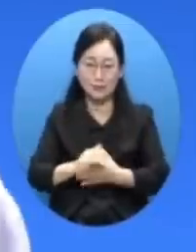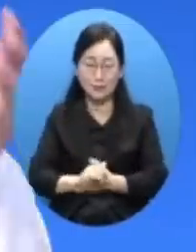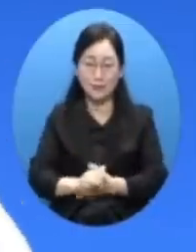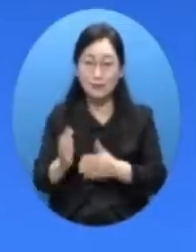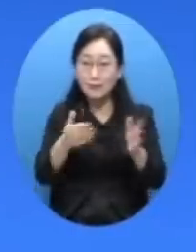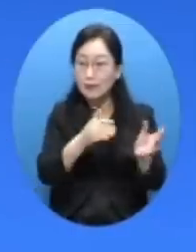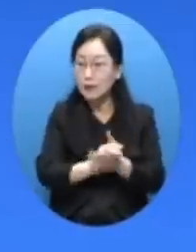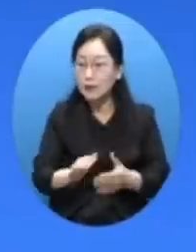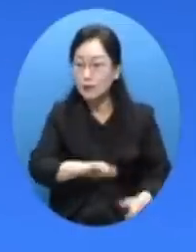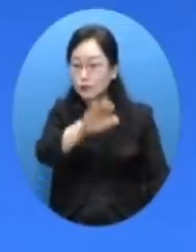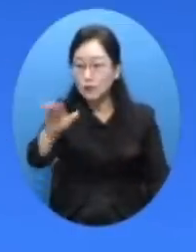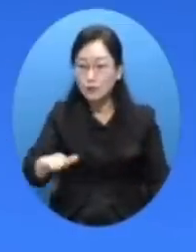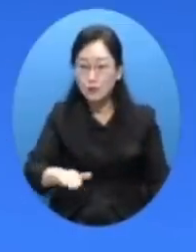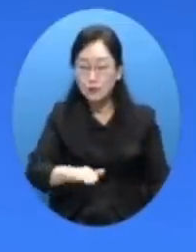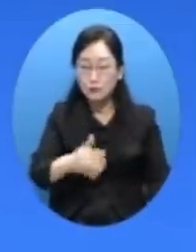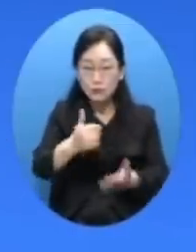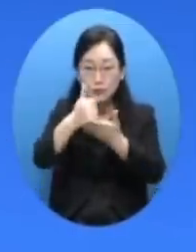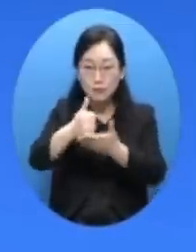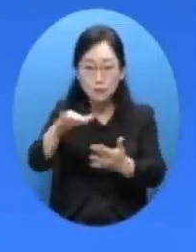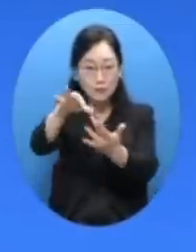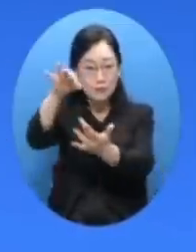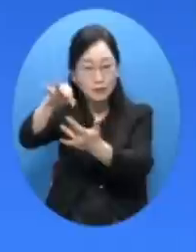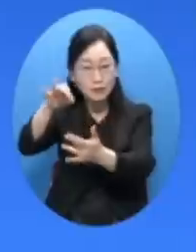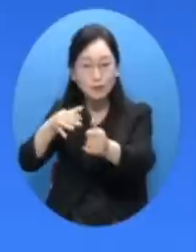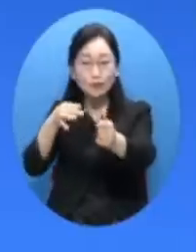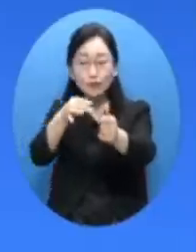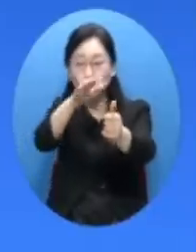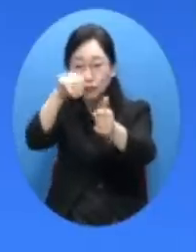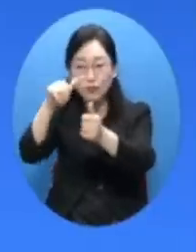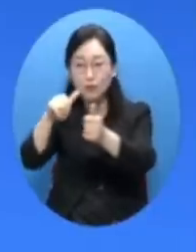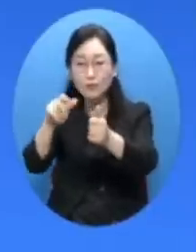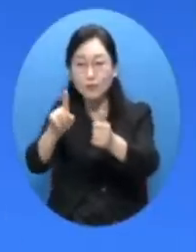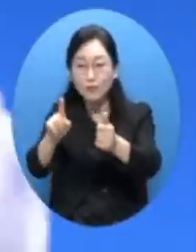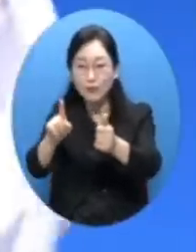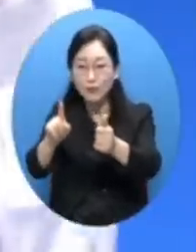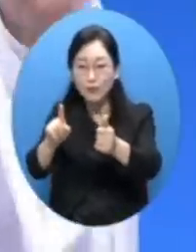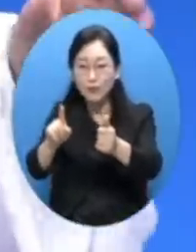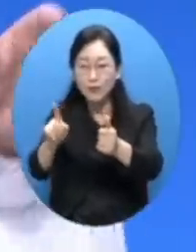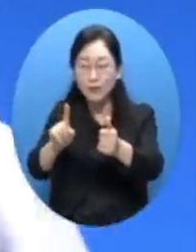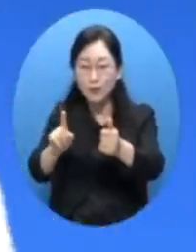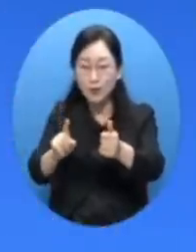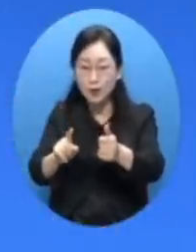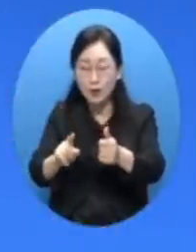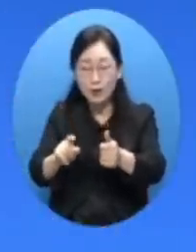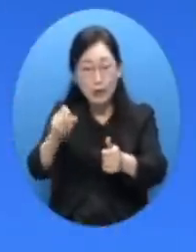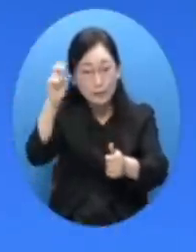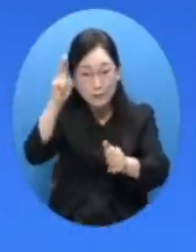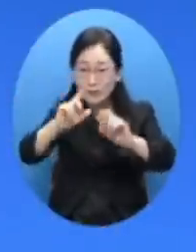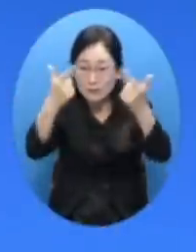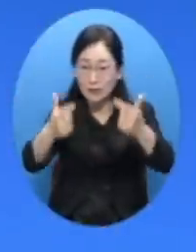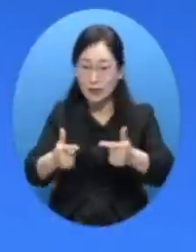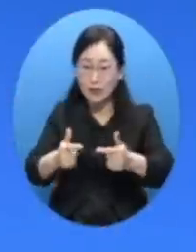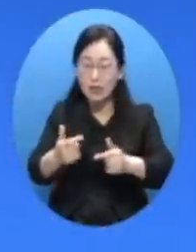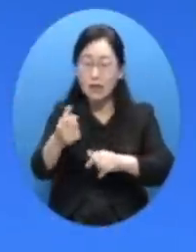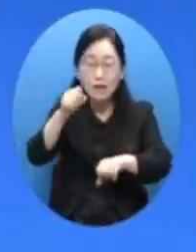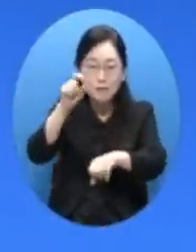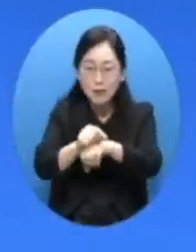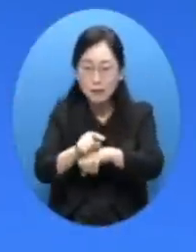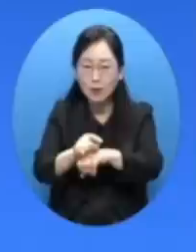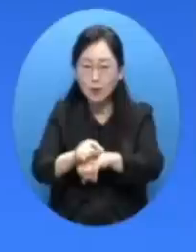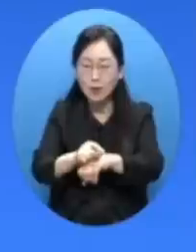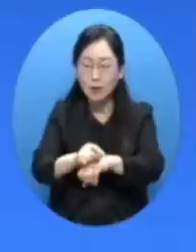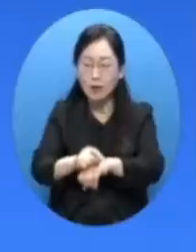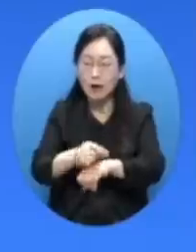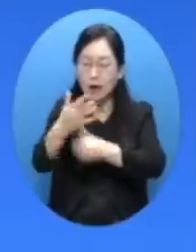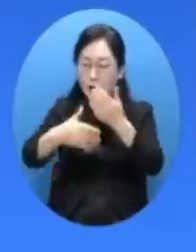이 주님이 우리를 택하고 부르신 것이 그 어느 순간 된 것이 아니라 만세전에 우리를 이미 예정하시고 우리를